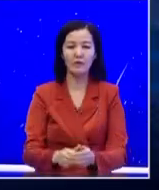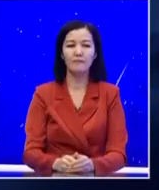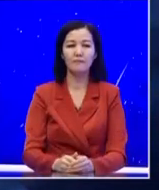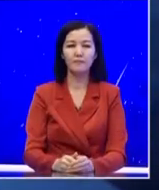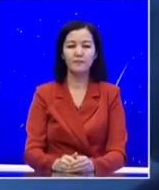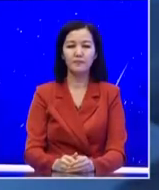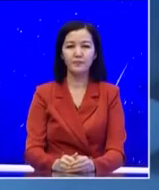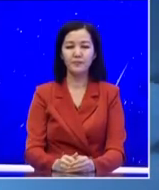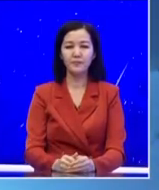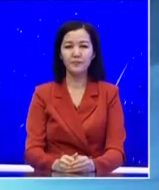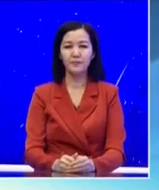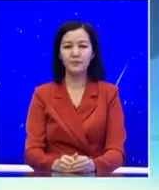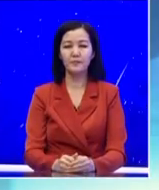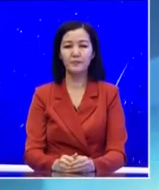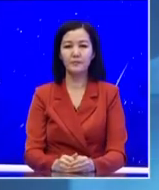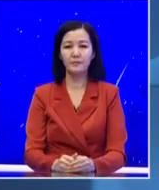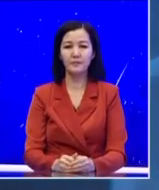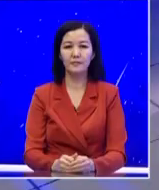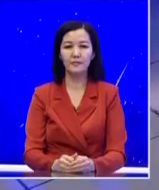Жетісу телеарнасы.